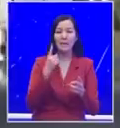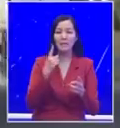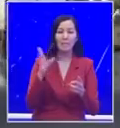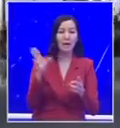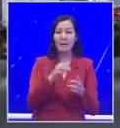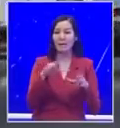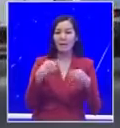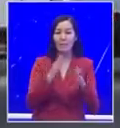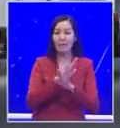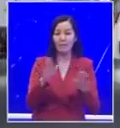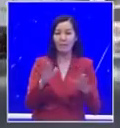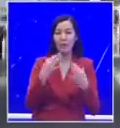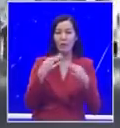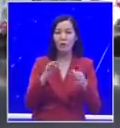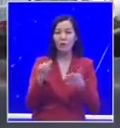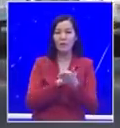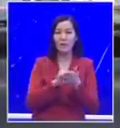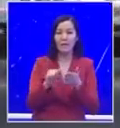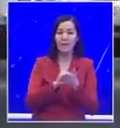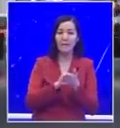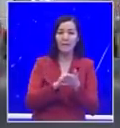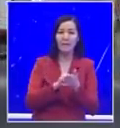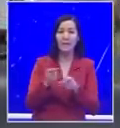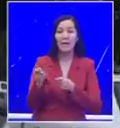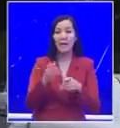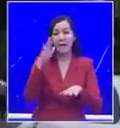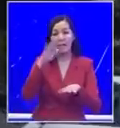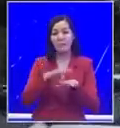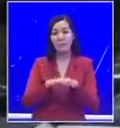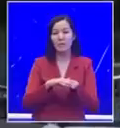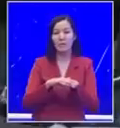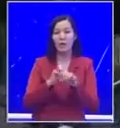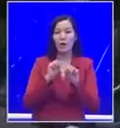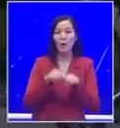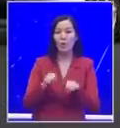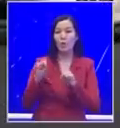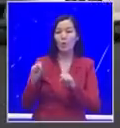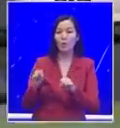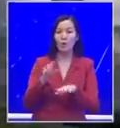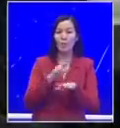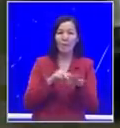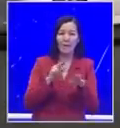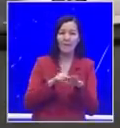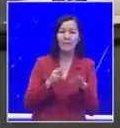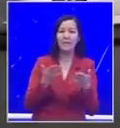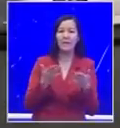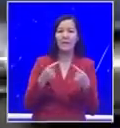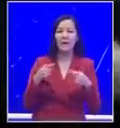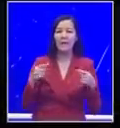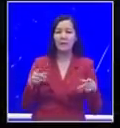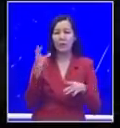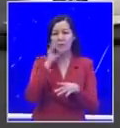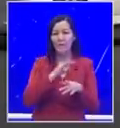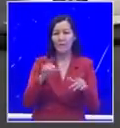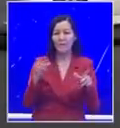бермейтін құжат. Мұндай рұқсат қағазы дипломаттарға, әкімдер мен құқық қорғау органдарына, сондай-ақ азық-түлік пен дәрі-дәрмек саудасымен